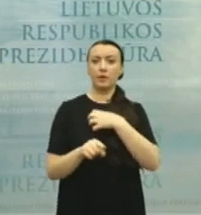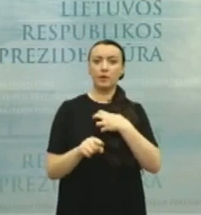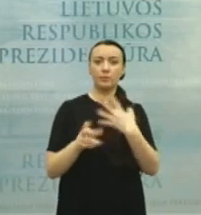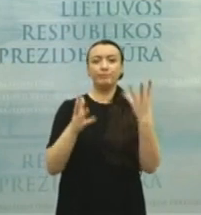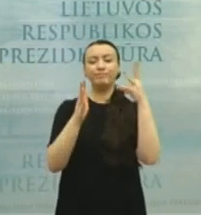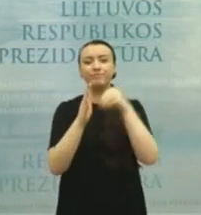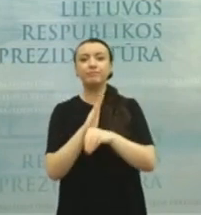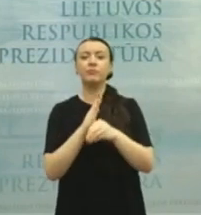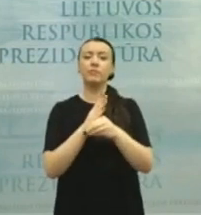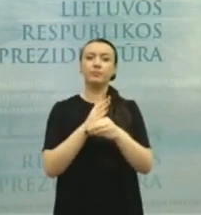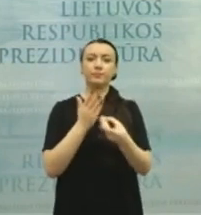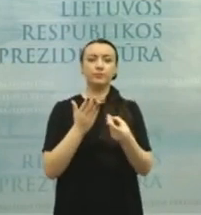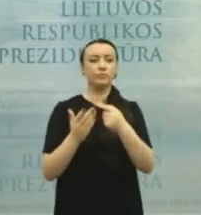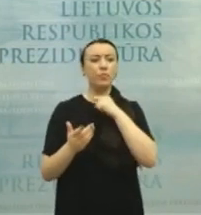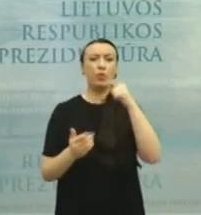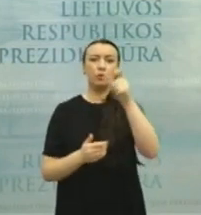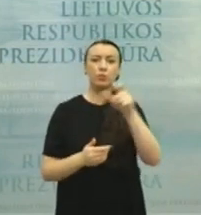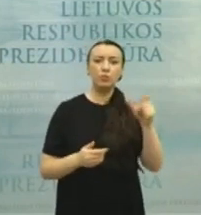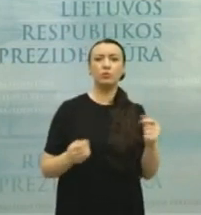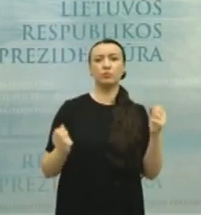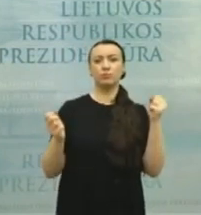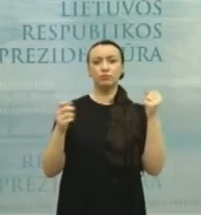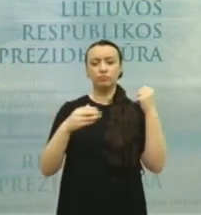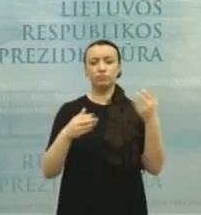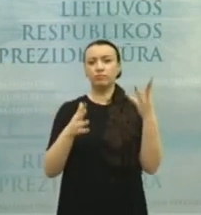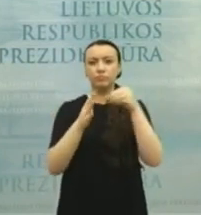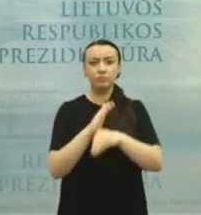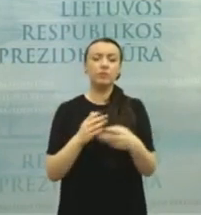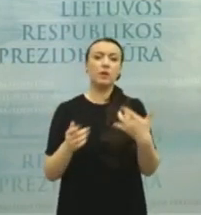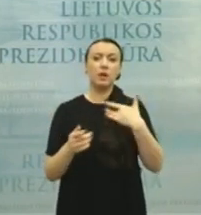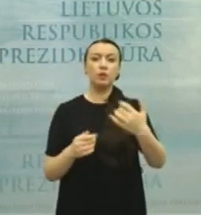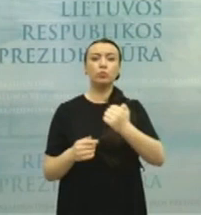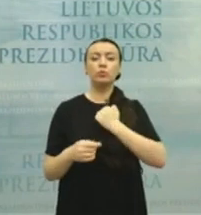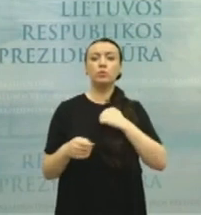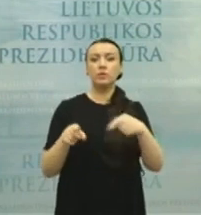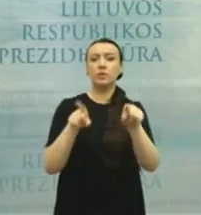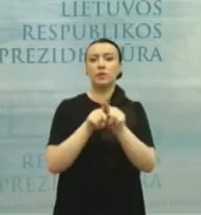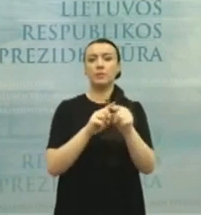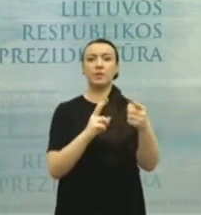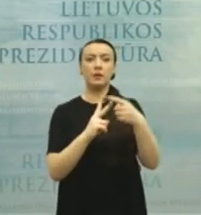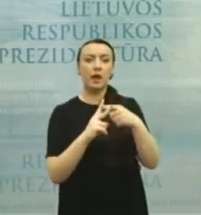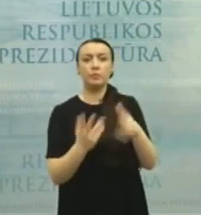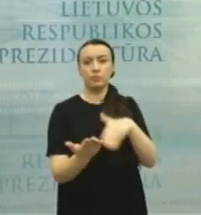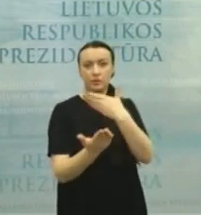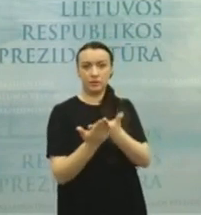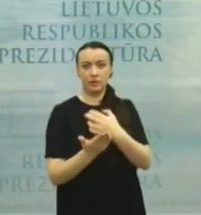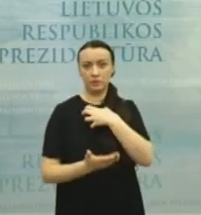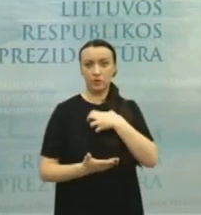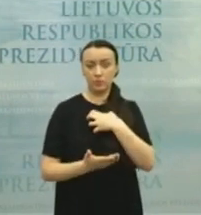įtraukti ir platesnį ratą diskutantų, galbūt turėti tam tikrus tarpinius